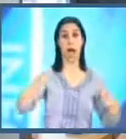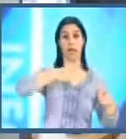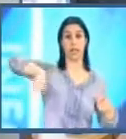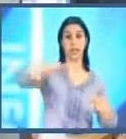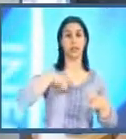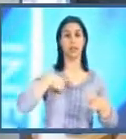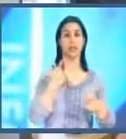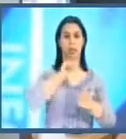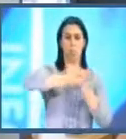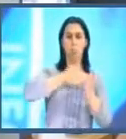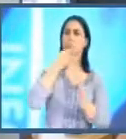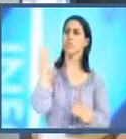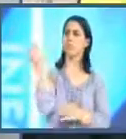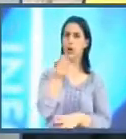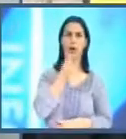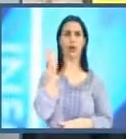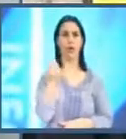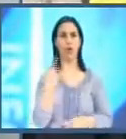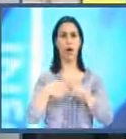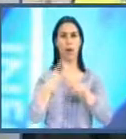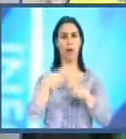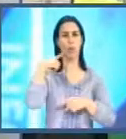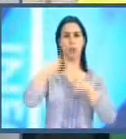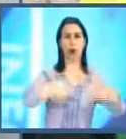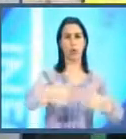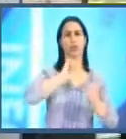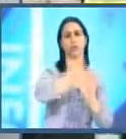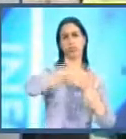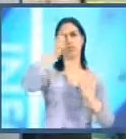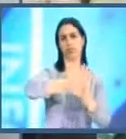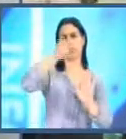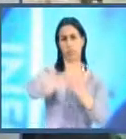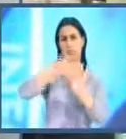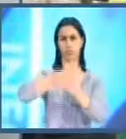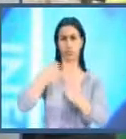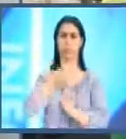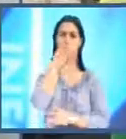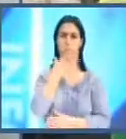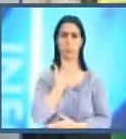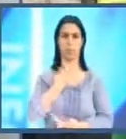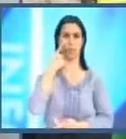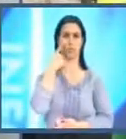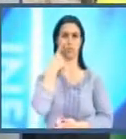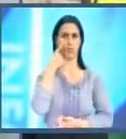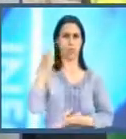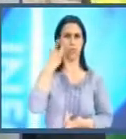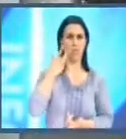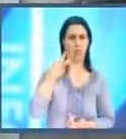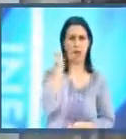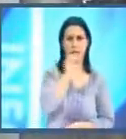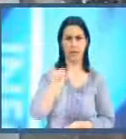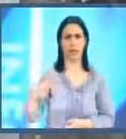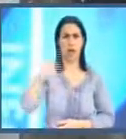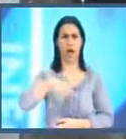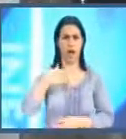vigent una millora, perquè hi haurà una millor freqüència, una freqüència d'alguna manera menys espaiada, hi haurà més presència contínua d'operaris fent